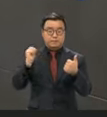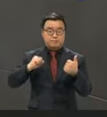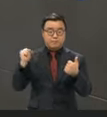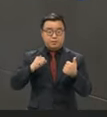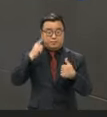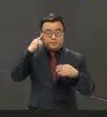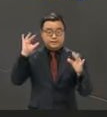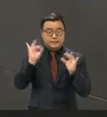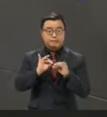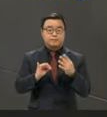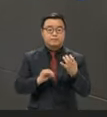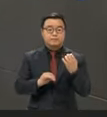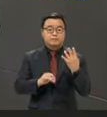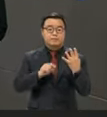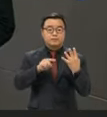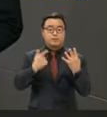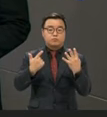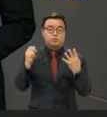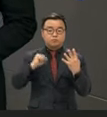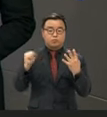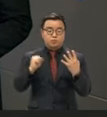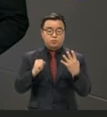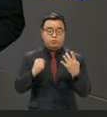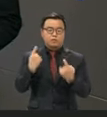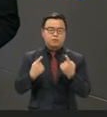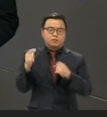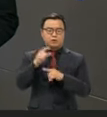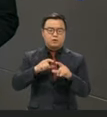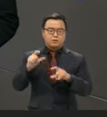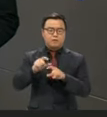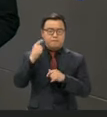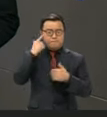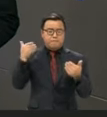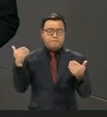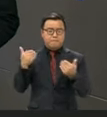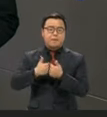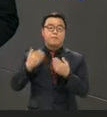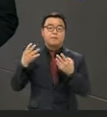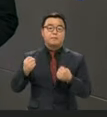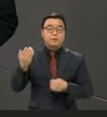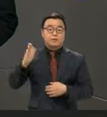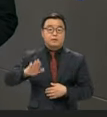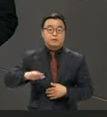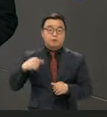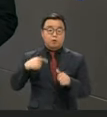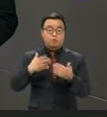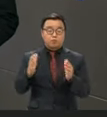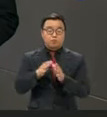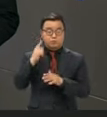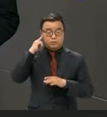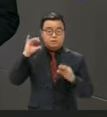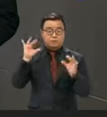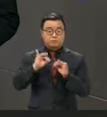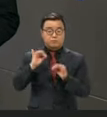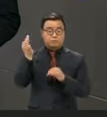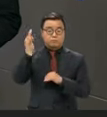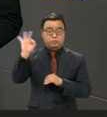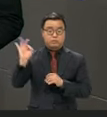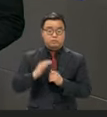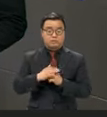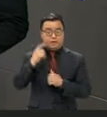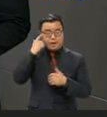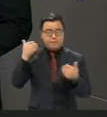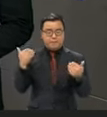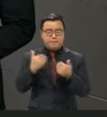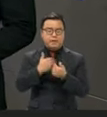찬성 44.6%를 앞섰습니다. 하지만 교육부는 찬성 의견을 수용했습니다. 반대 의견에 대한